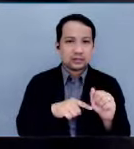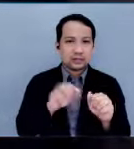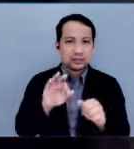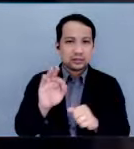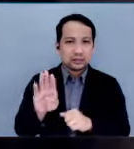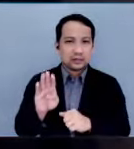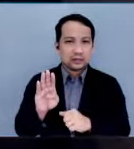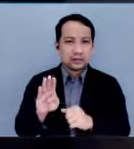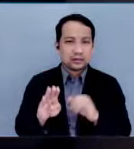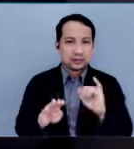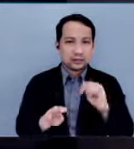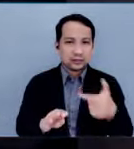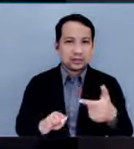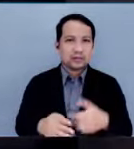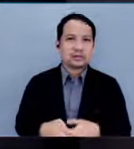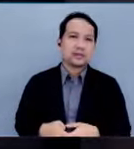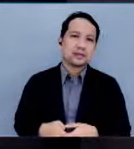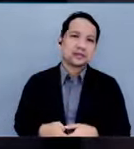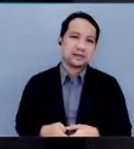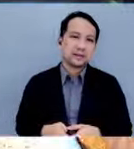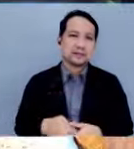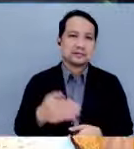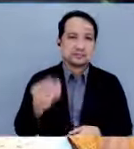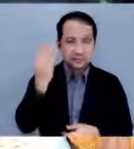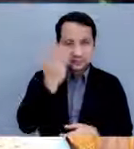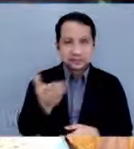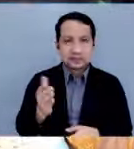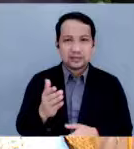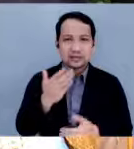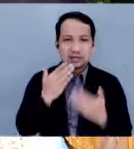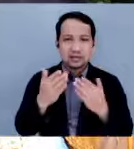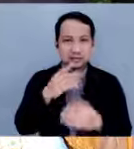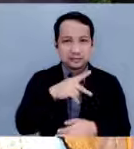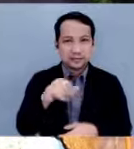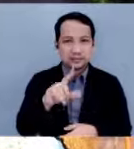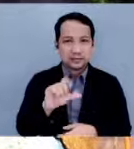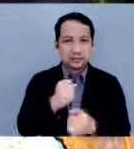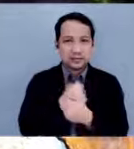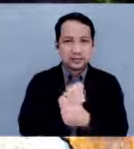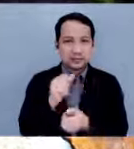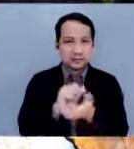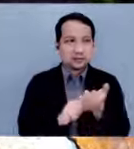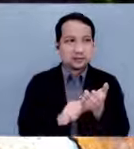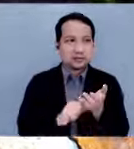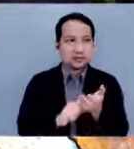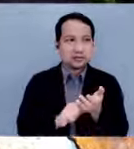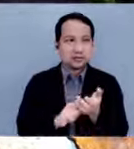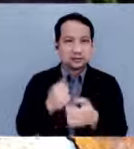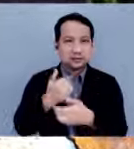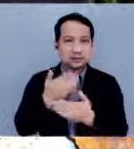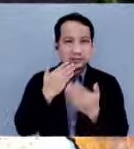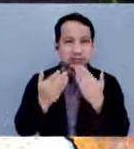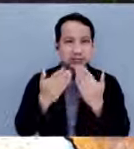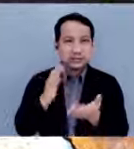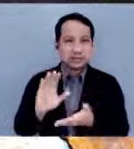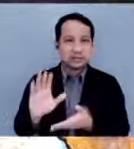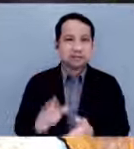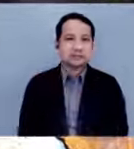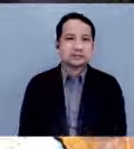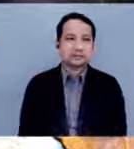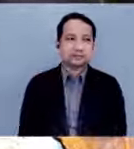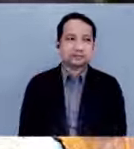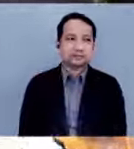Instagram. Ayan, maraming salamat again, Princess ng Love Nuts Arts and Crafts. Thank you very much, thank Princess. Thank at ito naman,